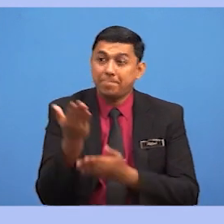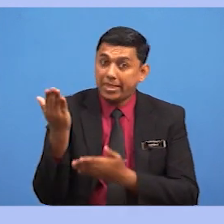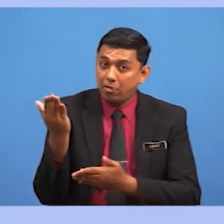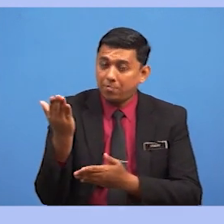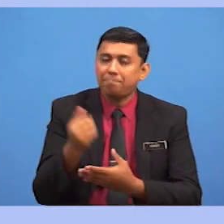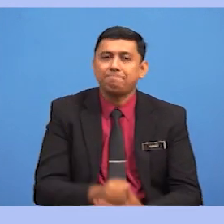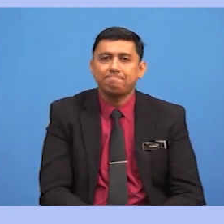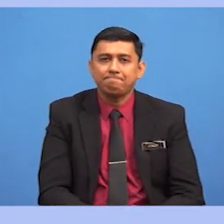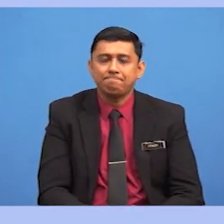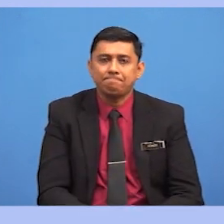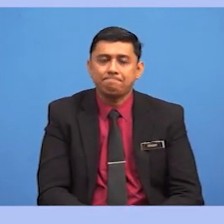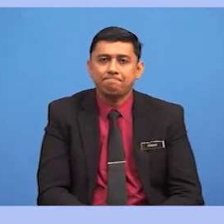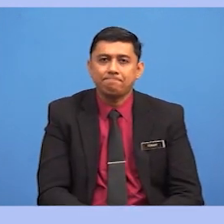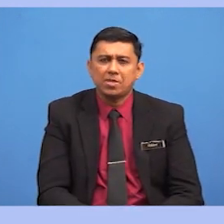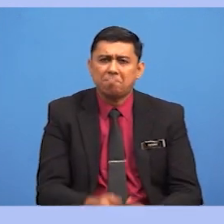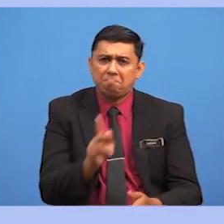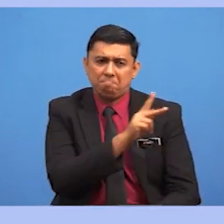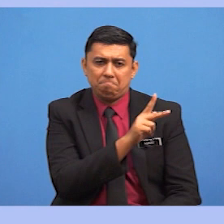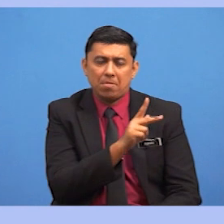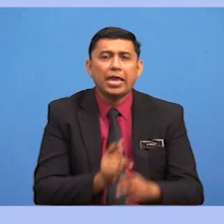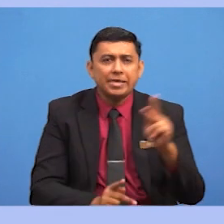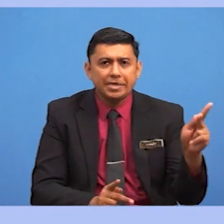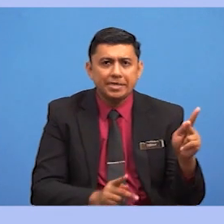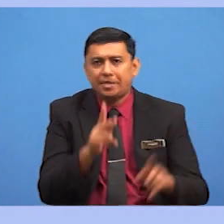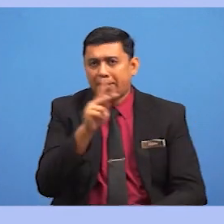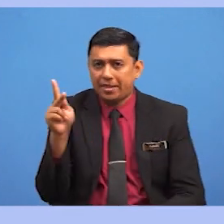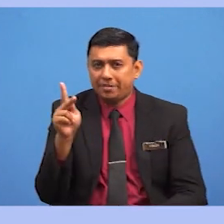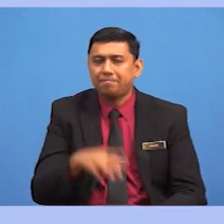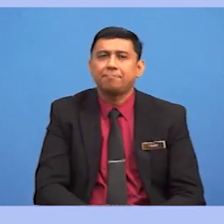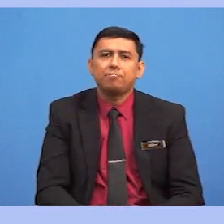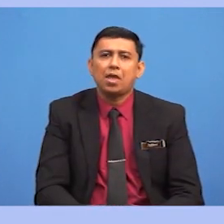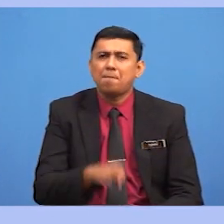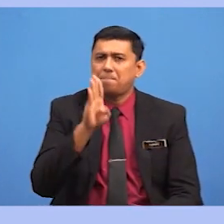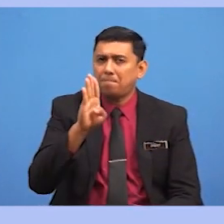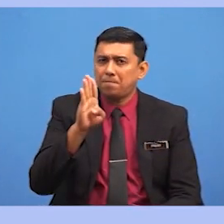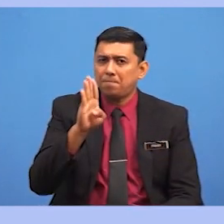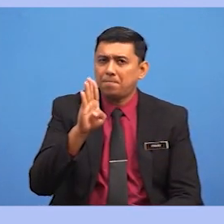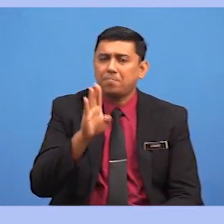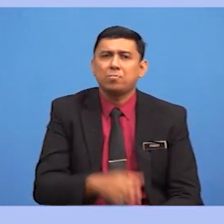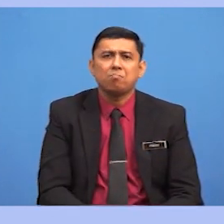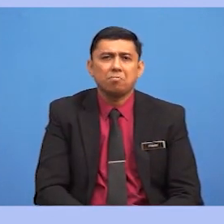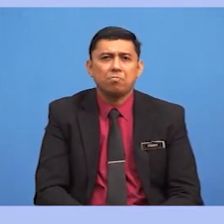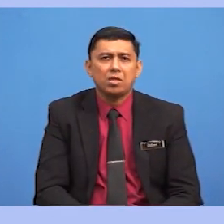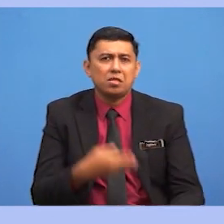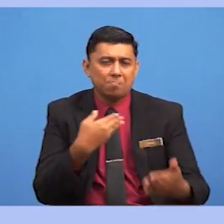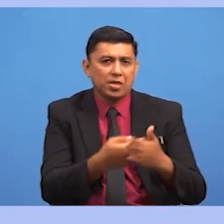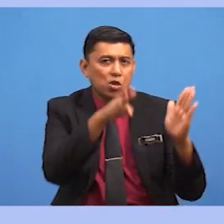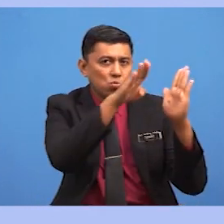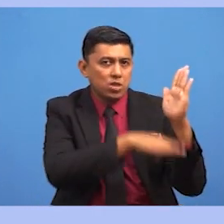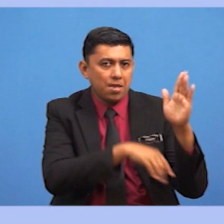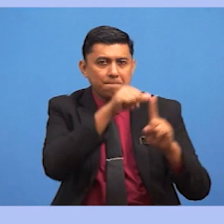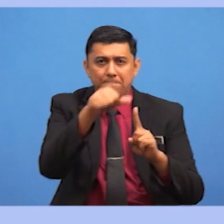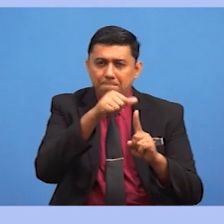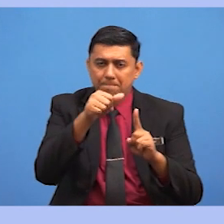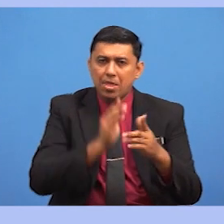berkurang apabila merentasi kala dari kiri ke kanan jadual berkala. B. Sifat logam semakin